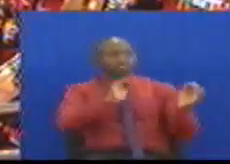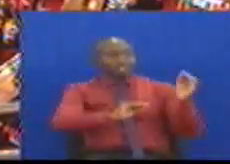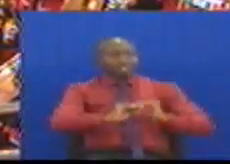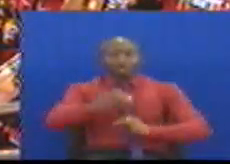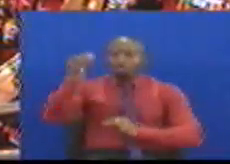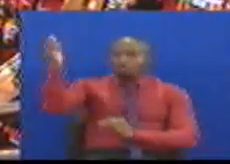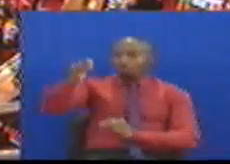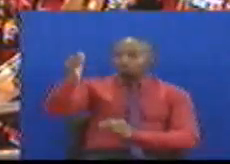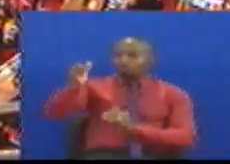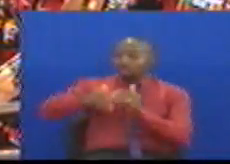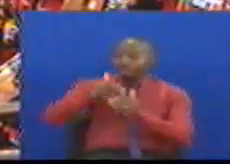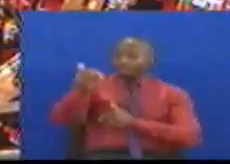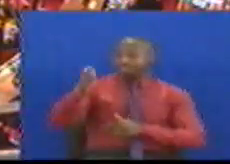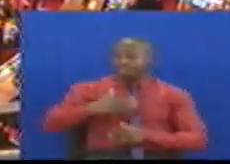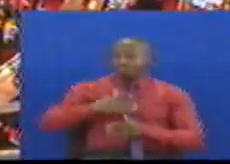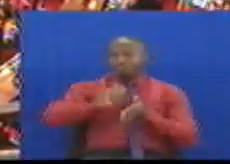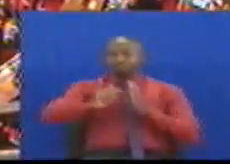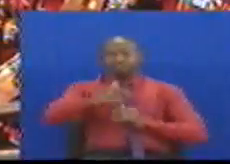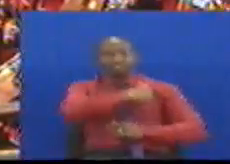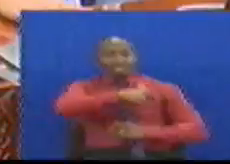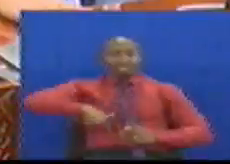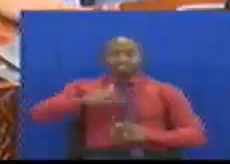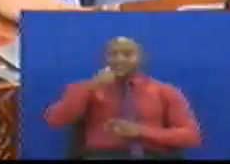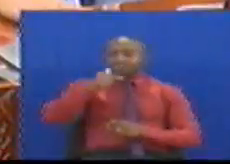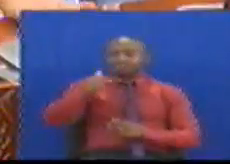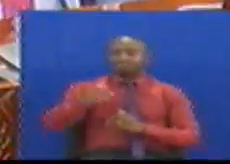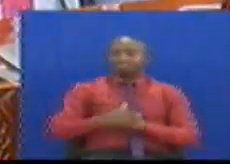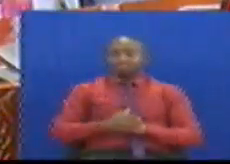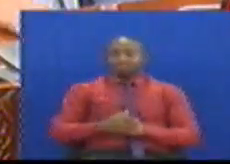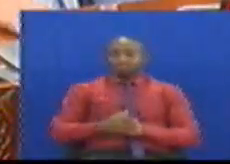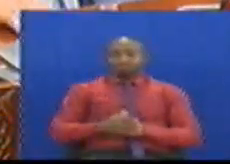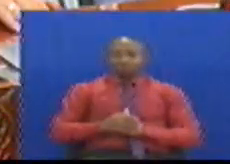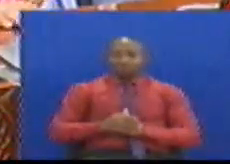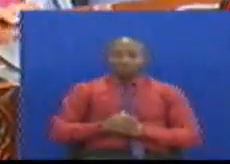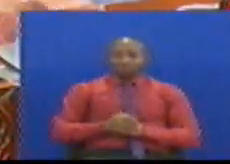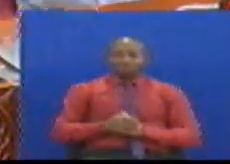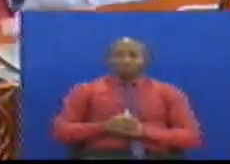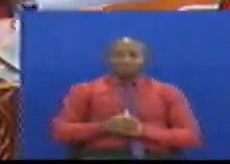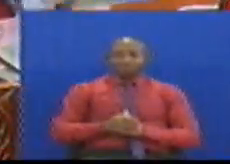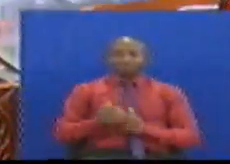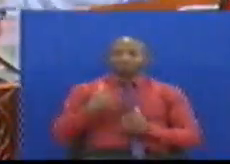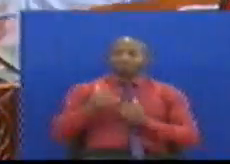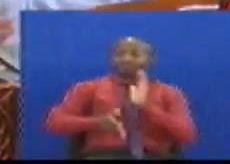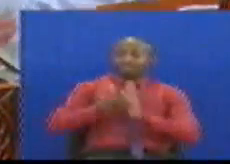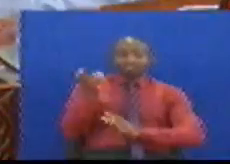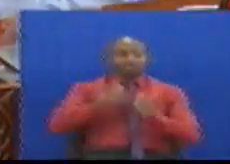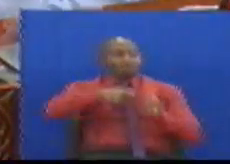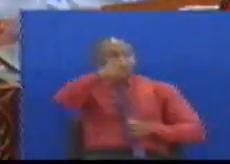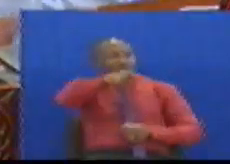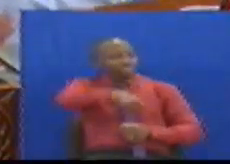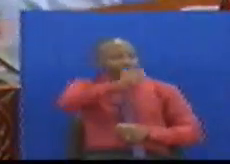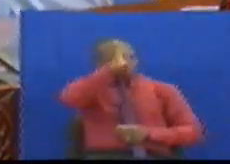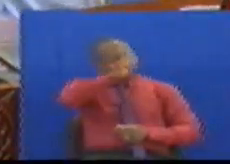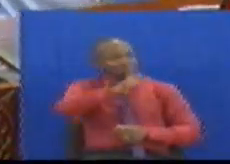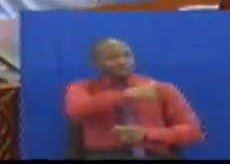hotuba iliyokuwa mbele yetu ya ofisi ya Rais Tamisemi. Mheshimiwa Naibu Spika, niruhusu nianze kumpongeza Mheshimiwa Rais na